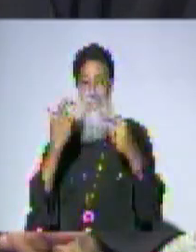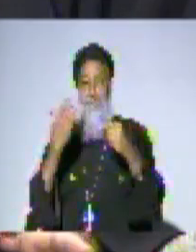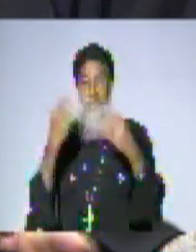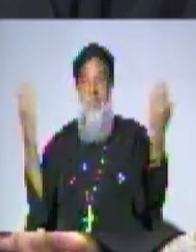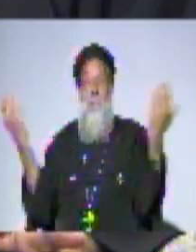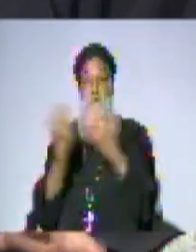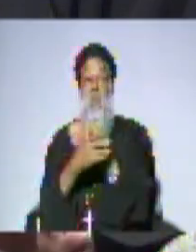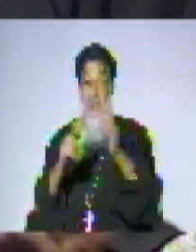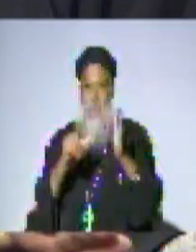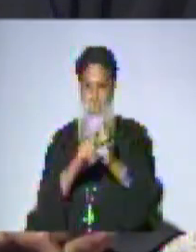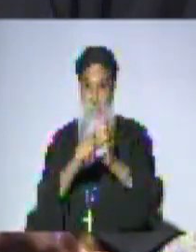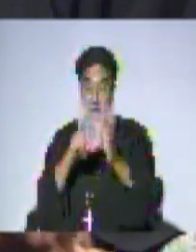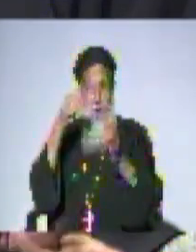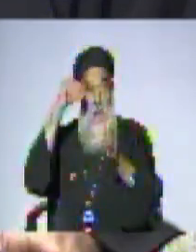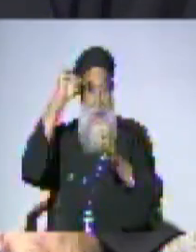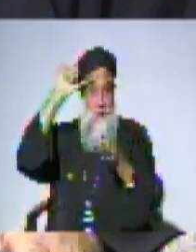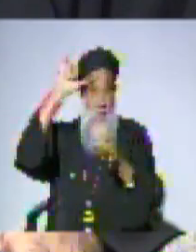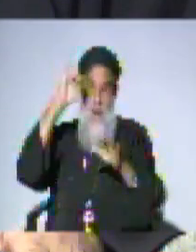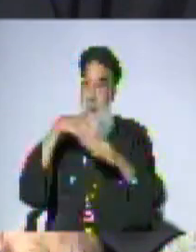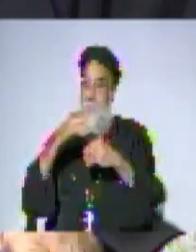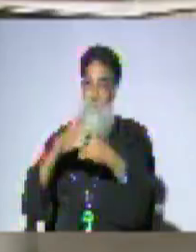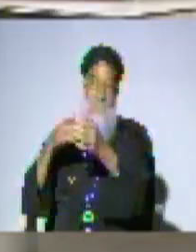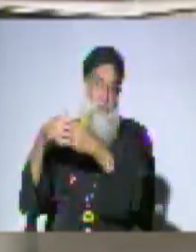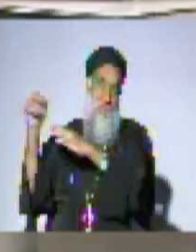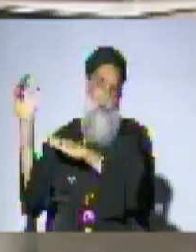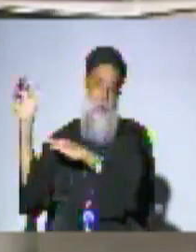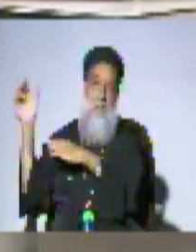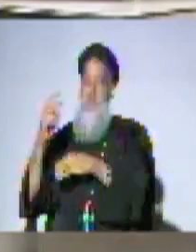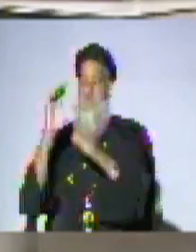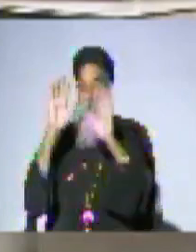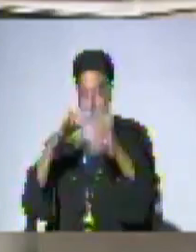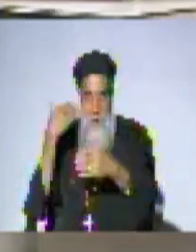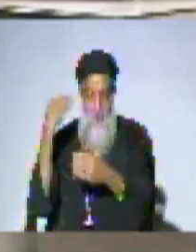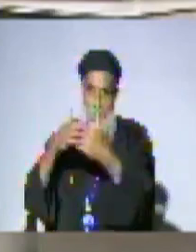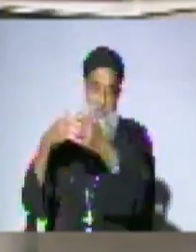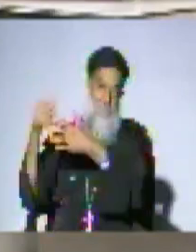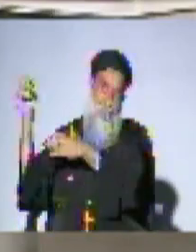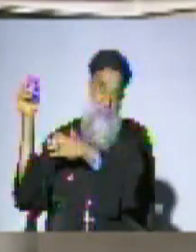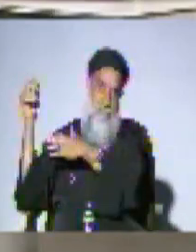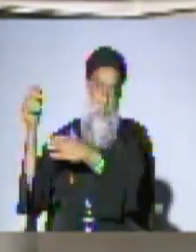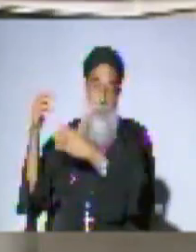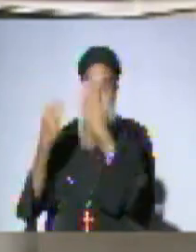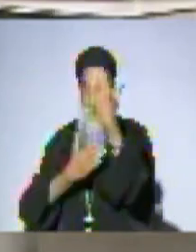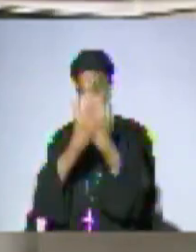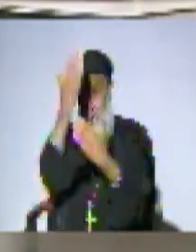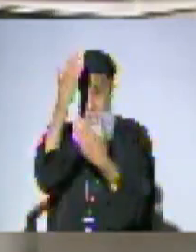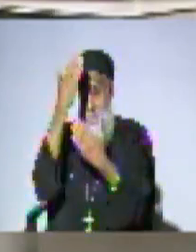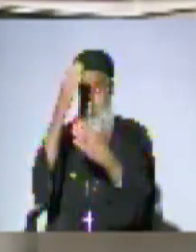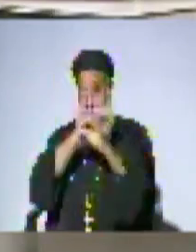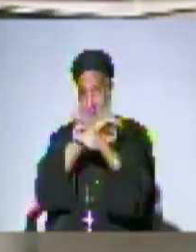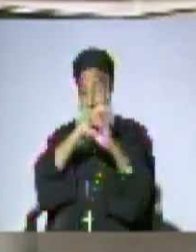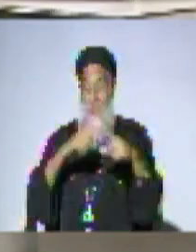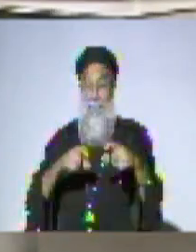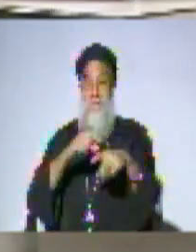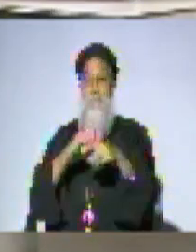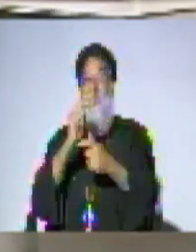الذبيحه الحيوانيه الخاصه بالاوثان بقى والحاجات دي يعني الاوثان غير ناطقه غير ناطقه